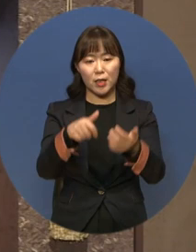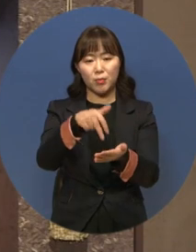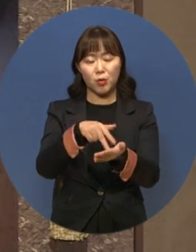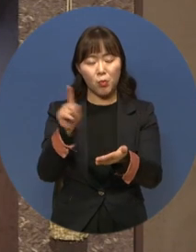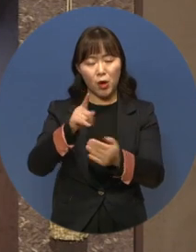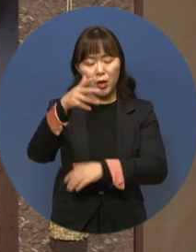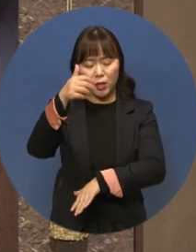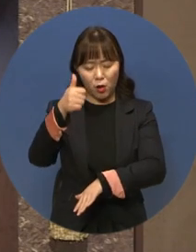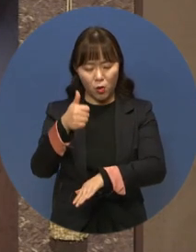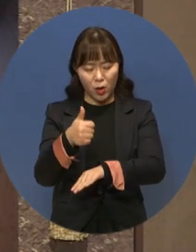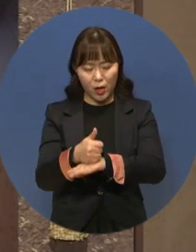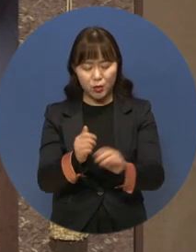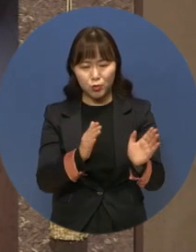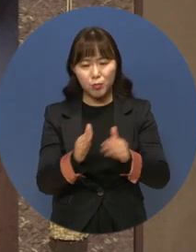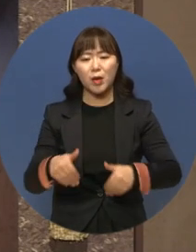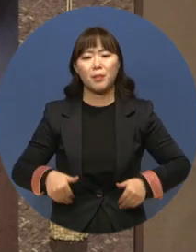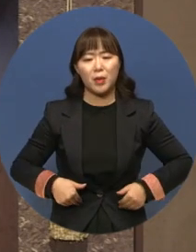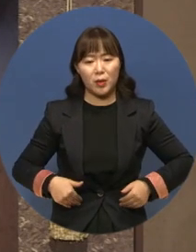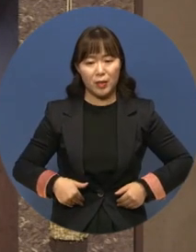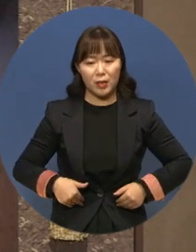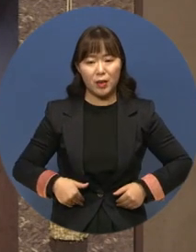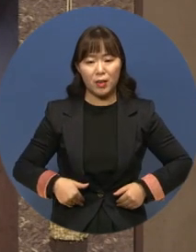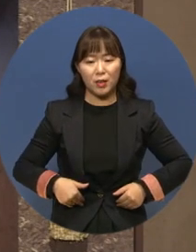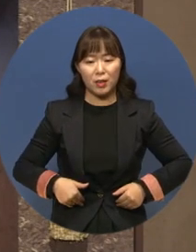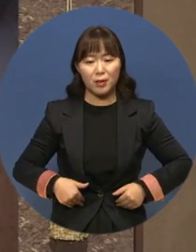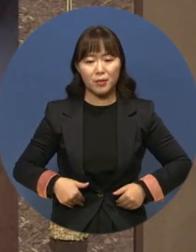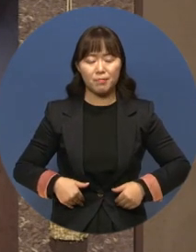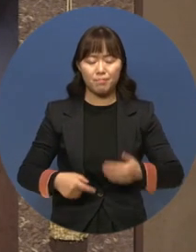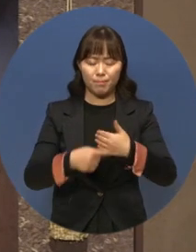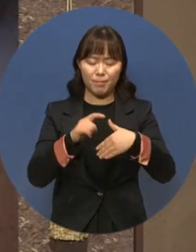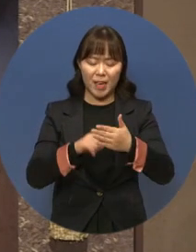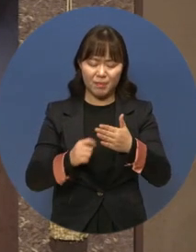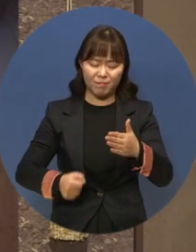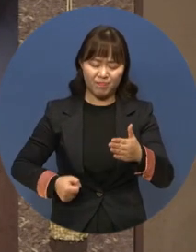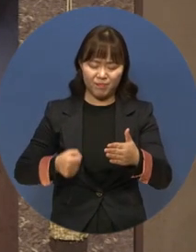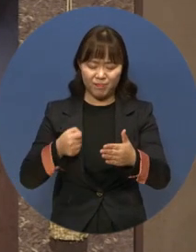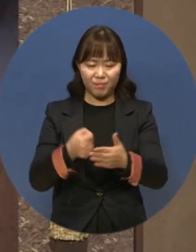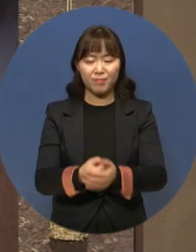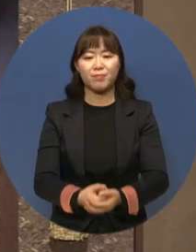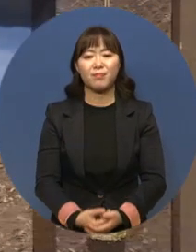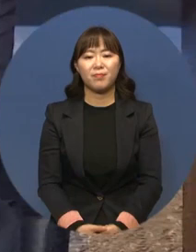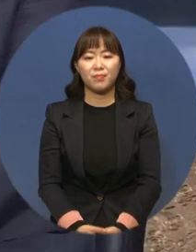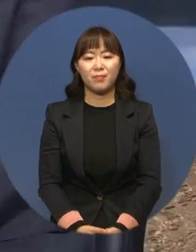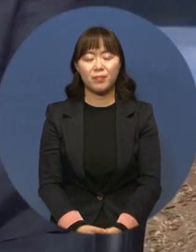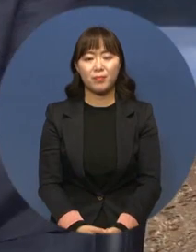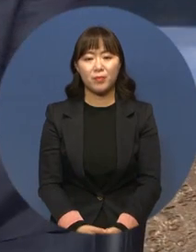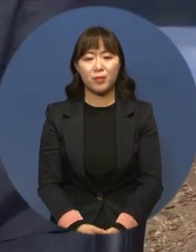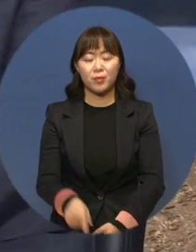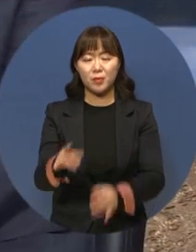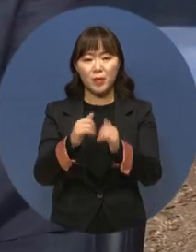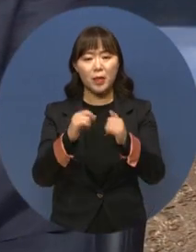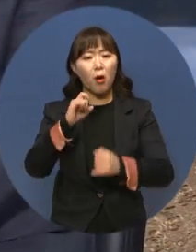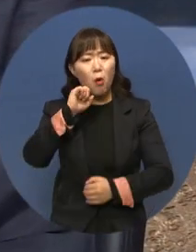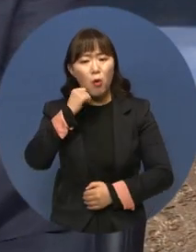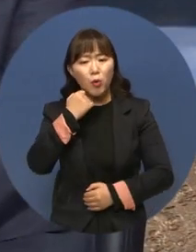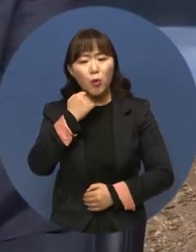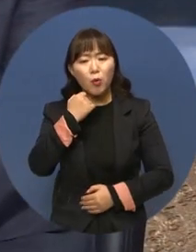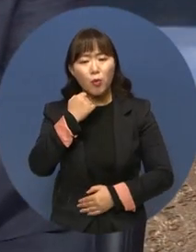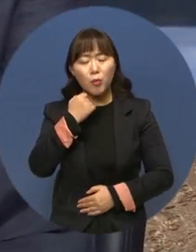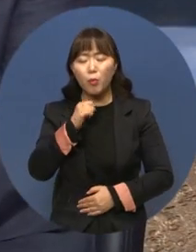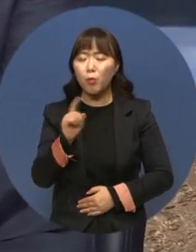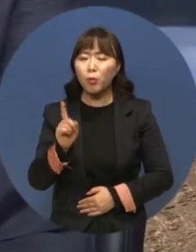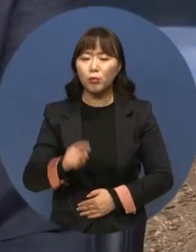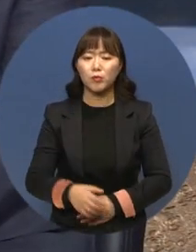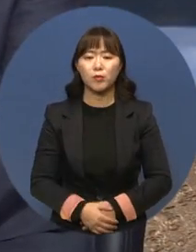뭔가 결과물은 꼭 만들어 나가야 되겠다 하는 마음을 먹고 있습니다. 네, 그분들이 느끼는 어려움에는